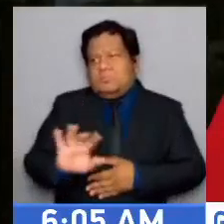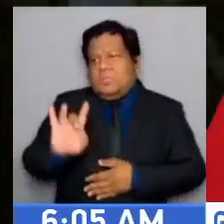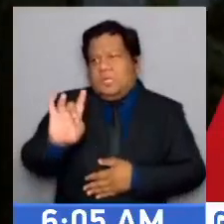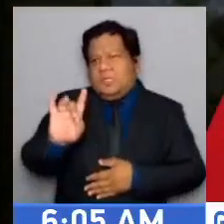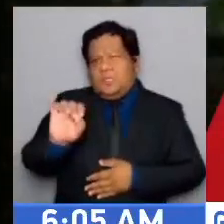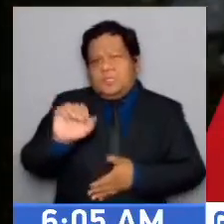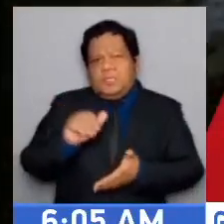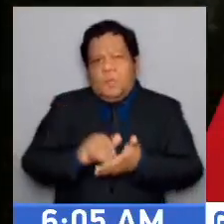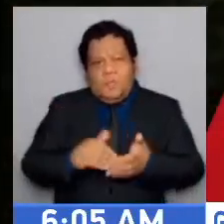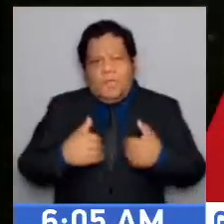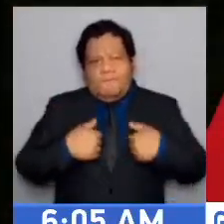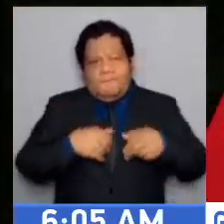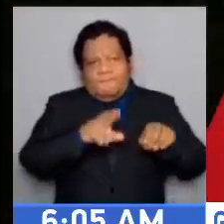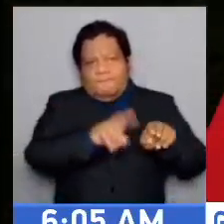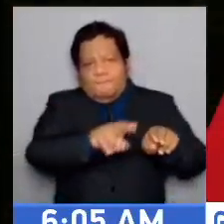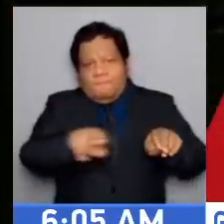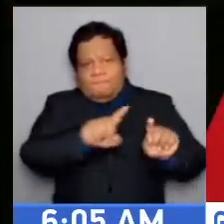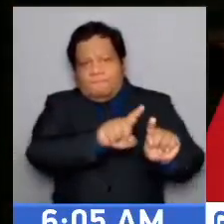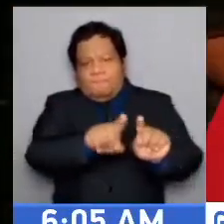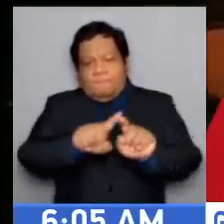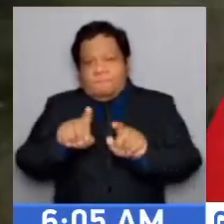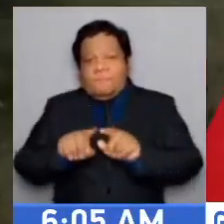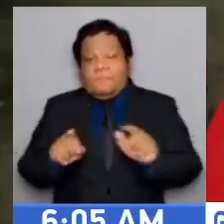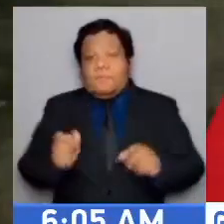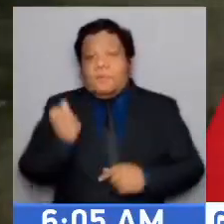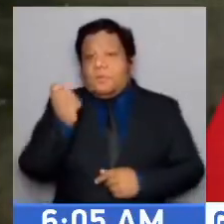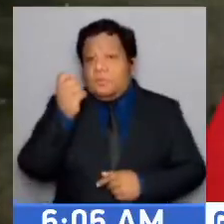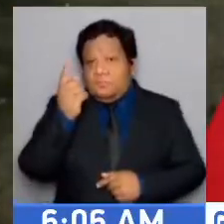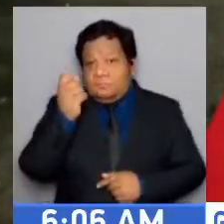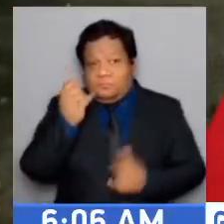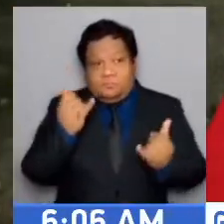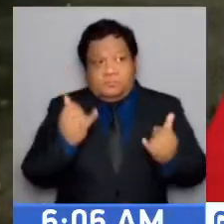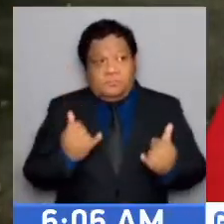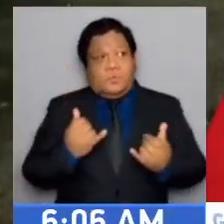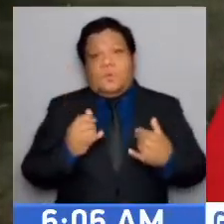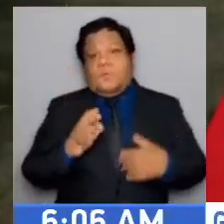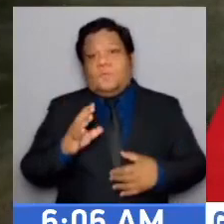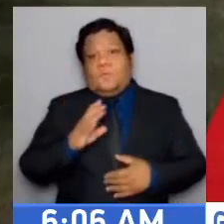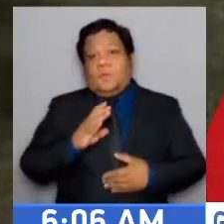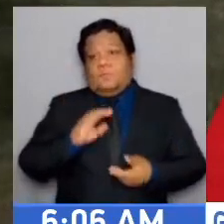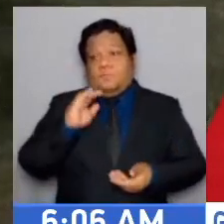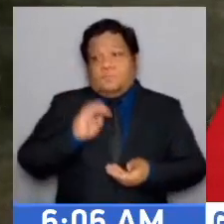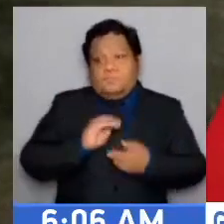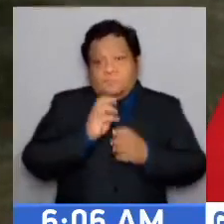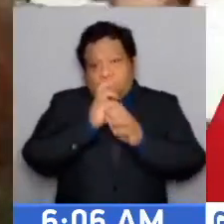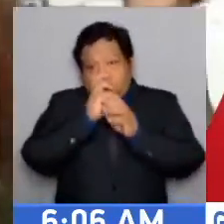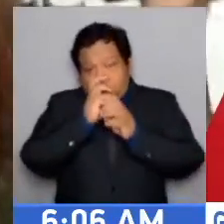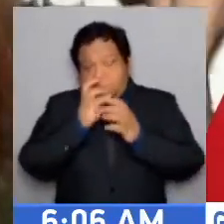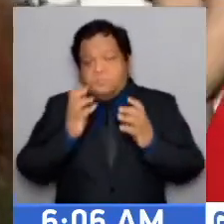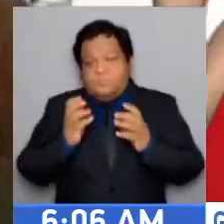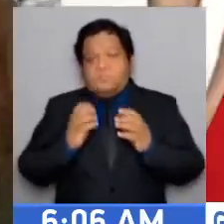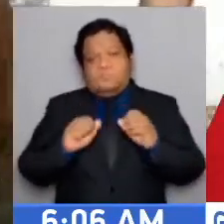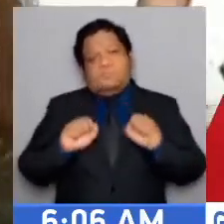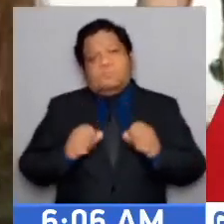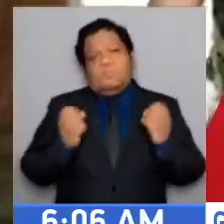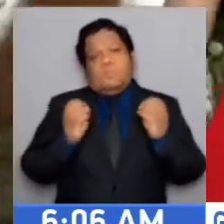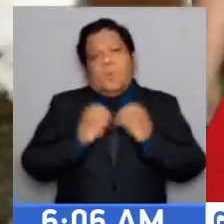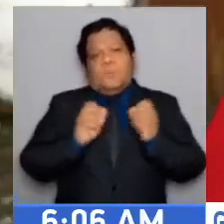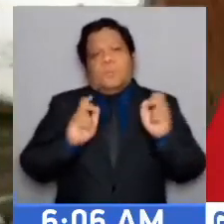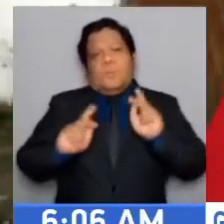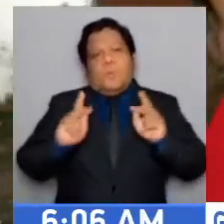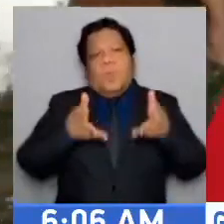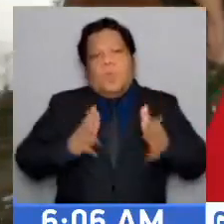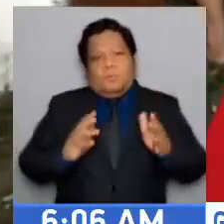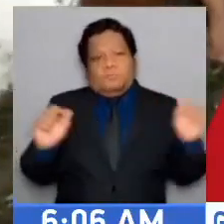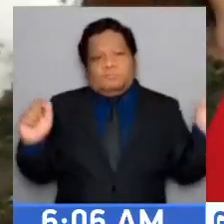At dahil nga po ngayon ay medyo mas maluwag-luwag na, ay mas marami-rami po yung papayaga makapasok na dito, no? Inaasahan nila na siyempre dahil na rin